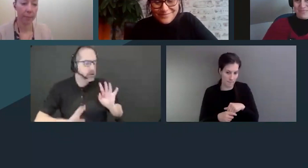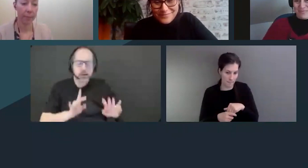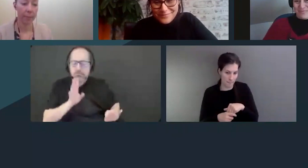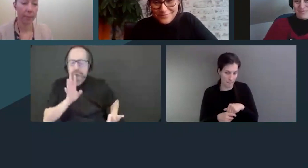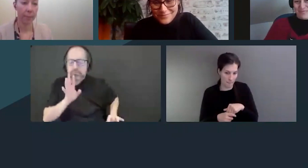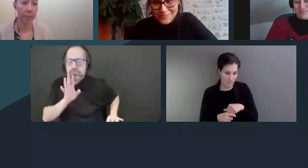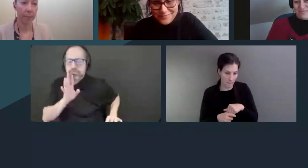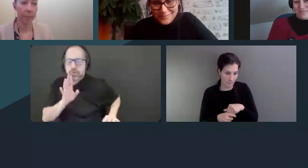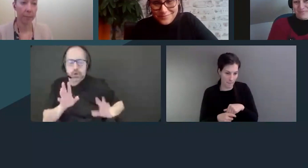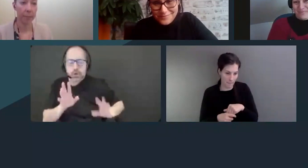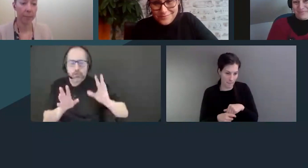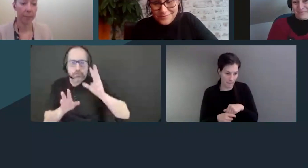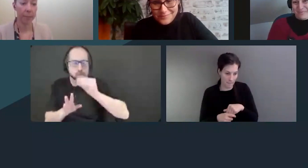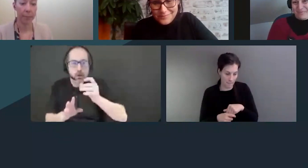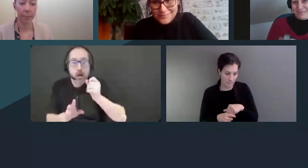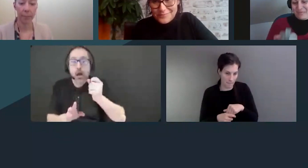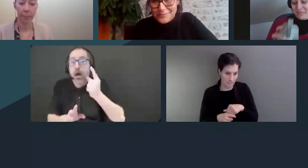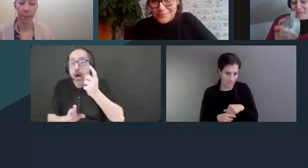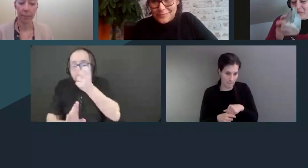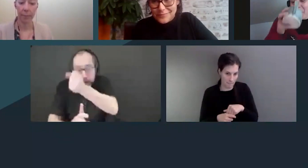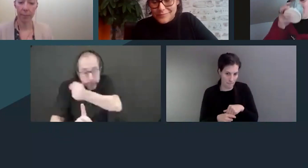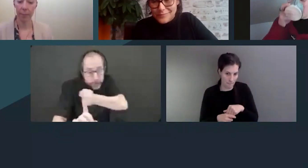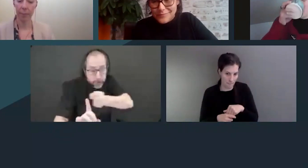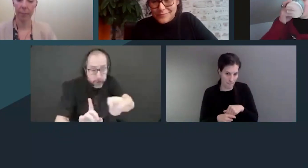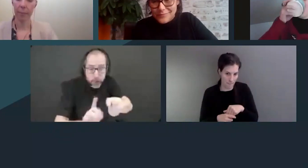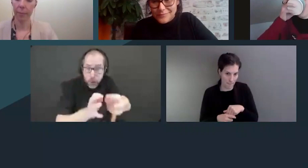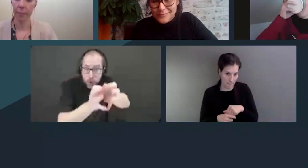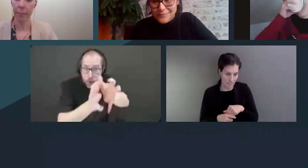voilà. On doit apprendre l'art de